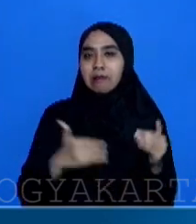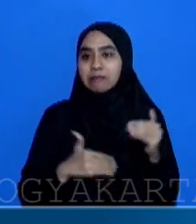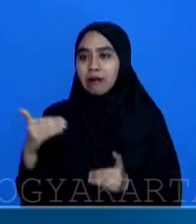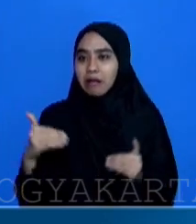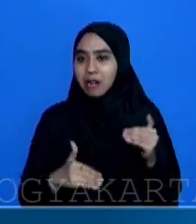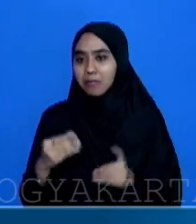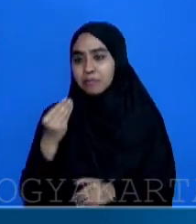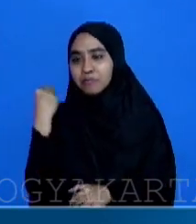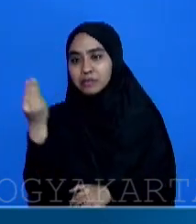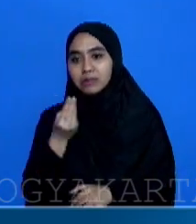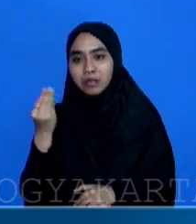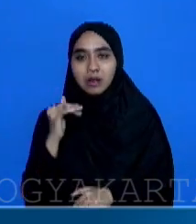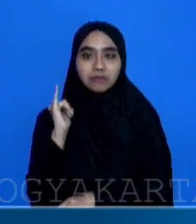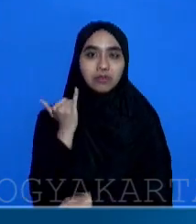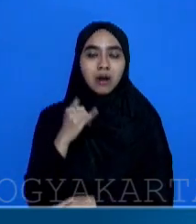ke